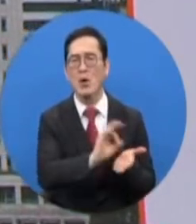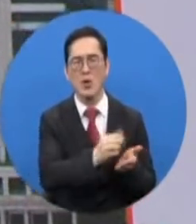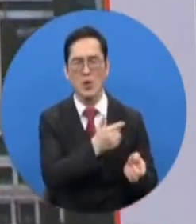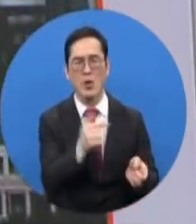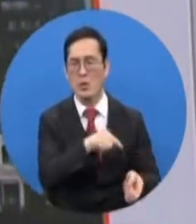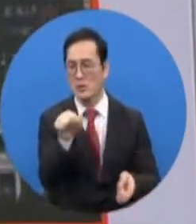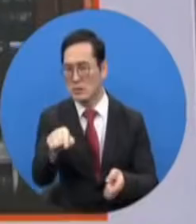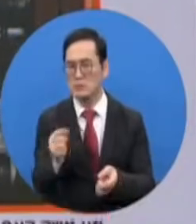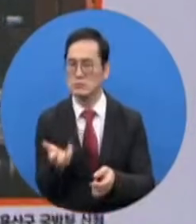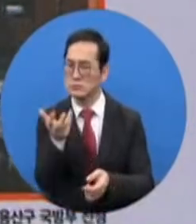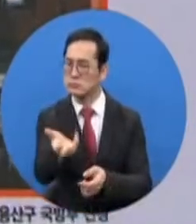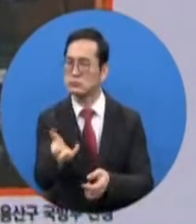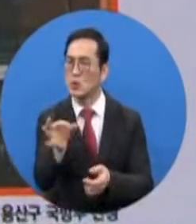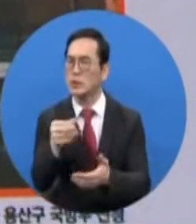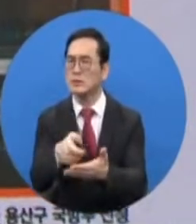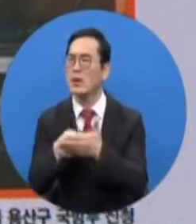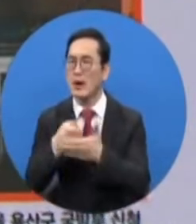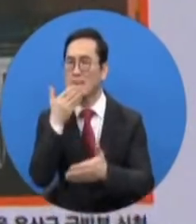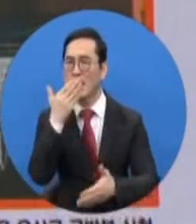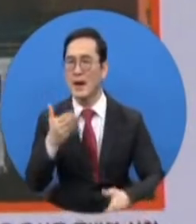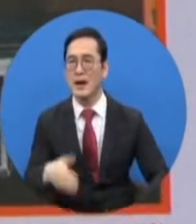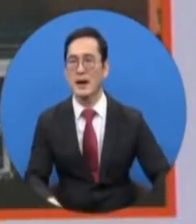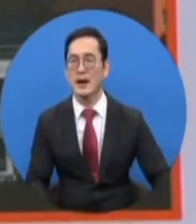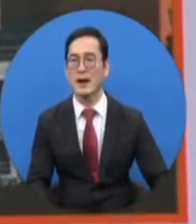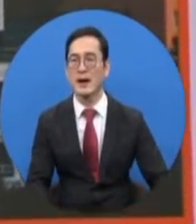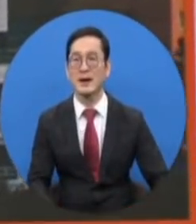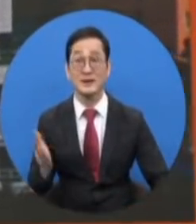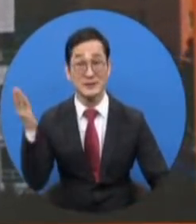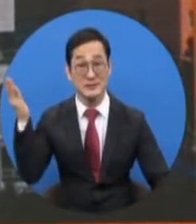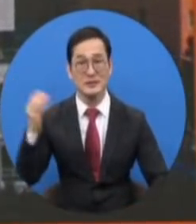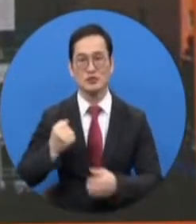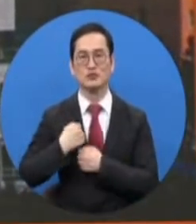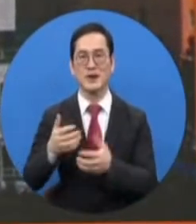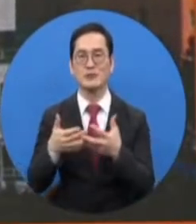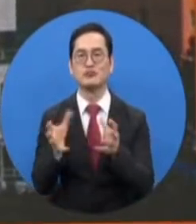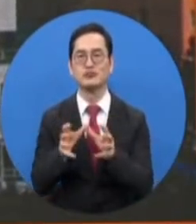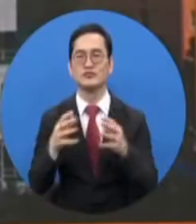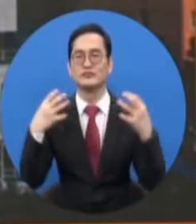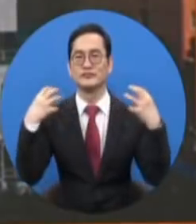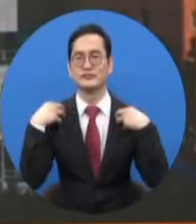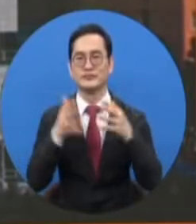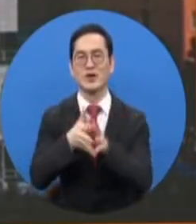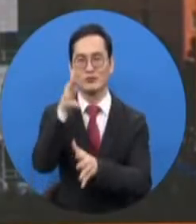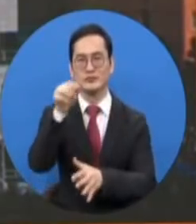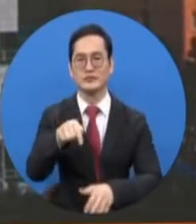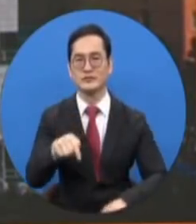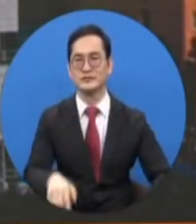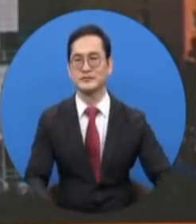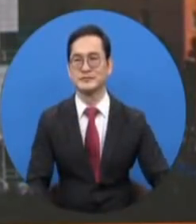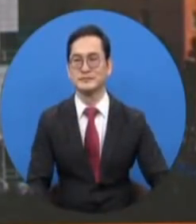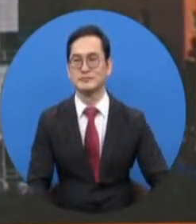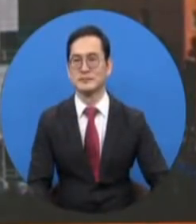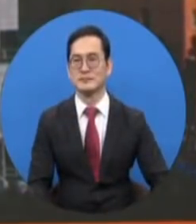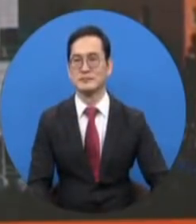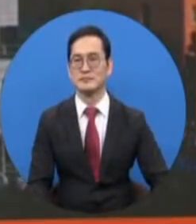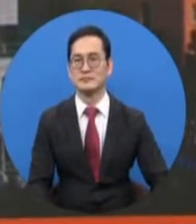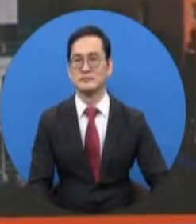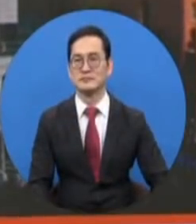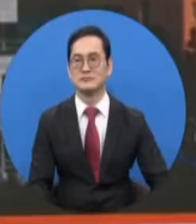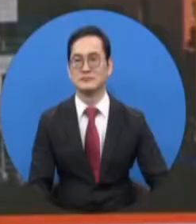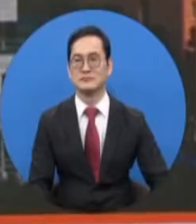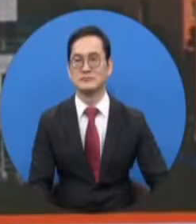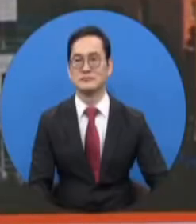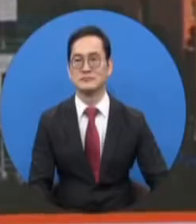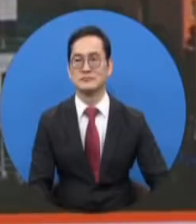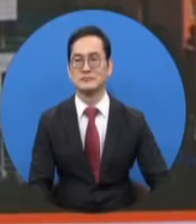장점도 거론됐습니다. 이게 바로 국방부 청사입니다. 이쪽이 이제 국방부 청사